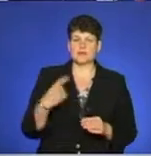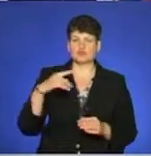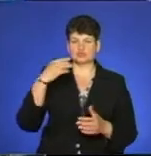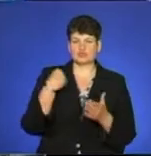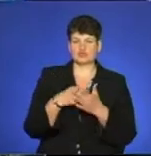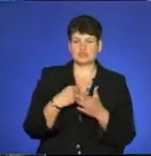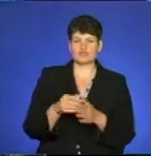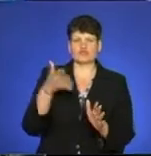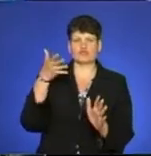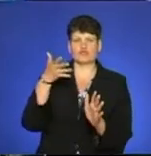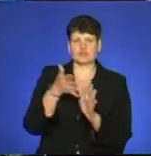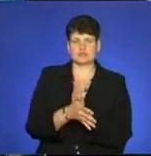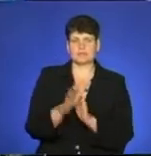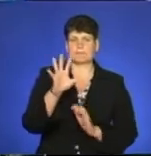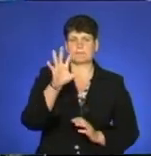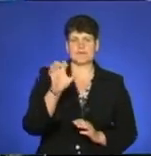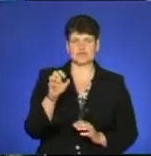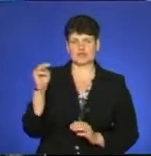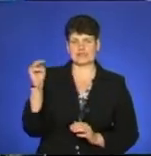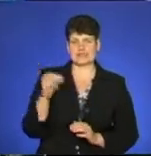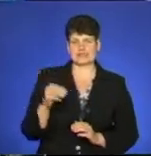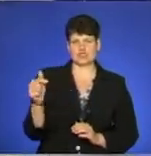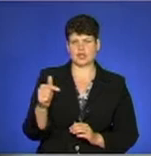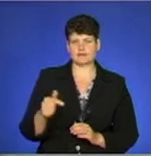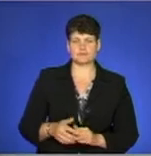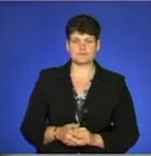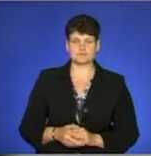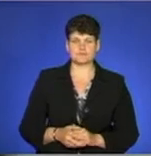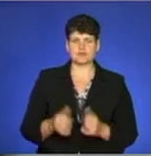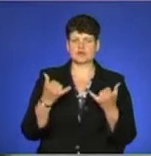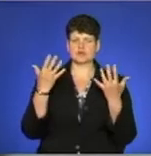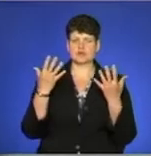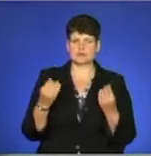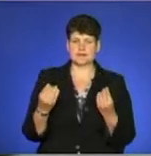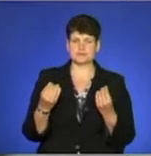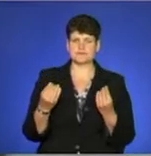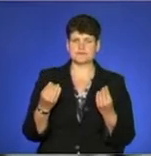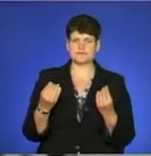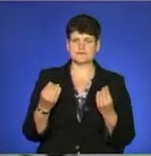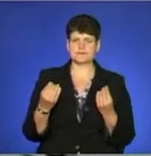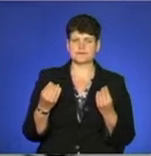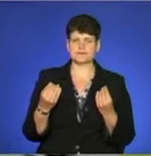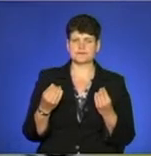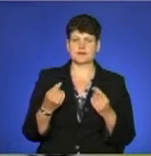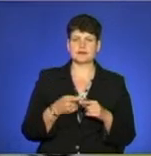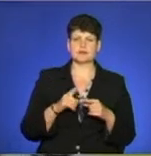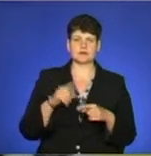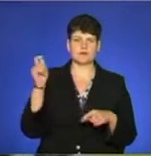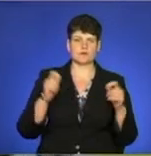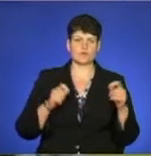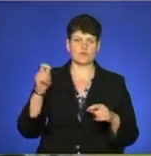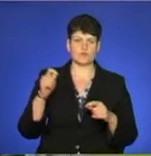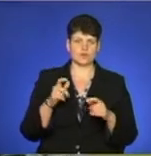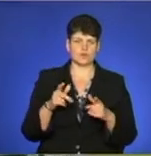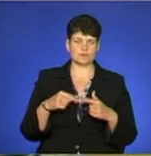бюджету витратили майже 500 тисяч гривень. На сьогоднішній день даний форум, він